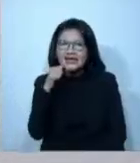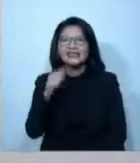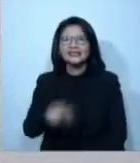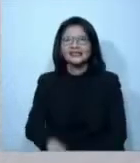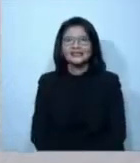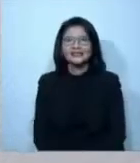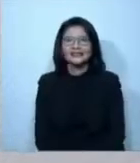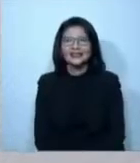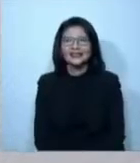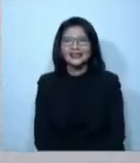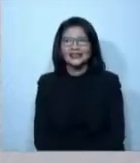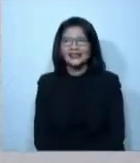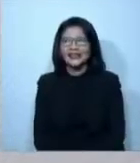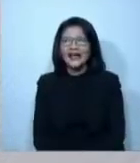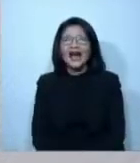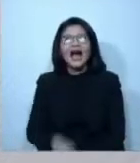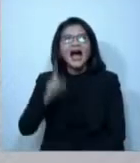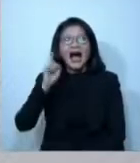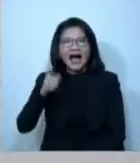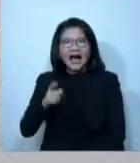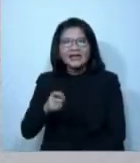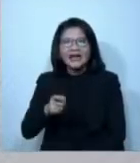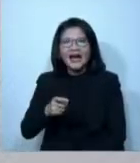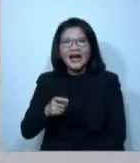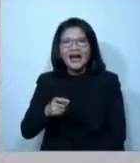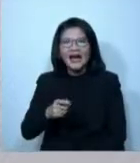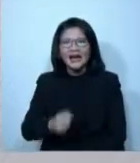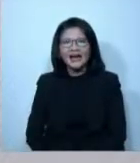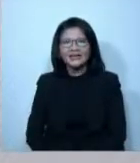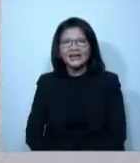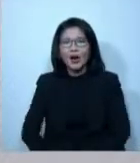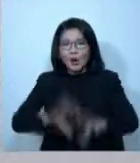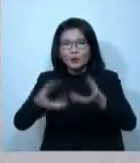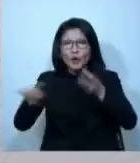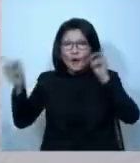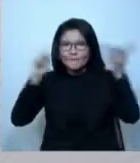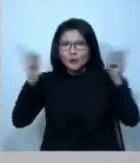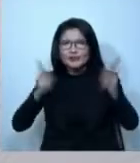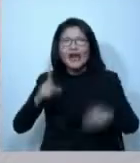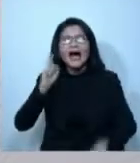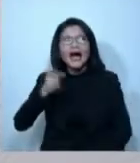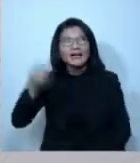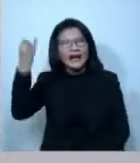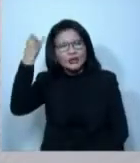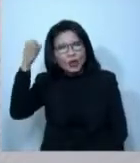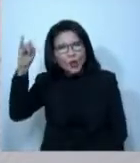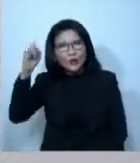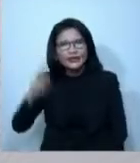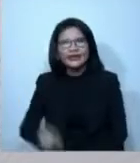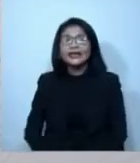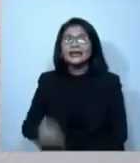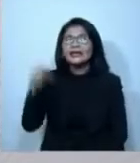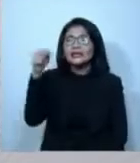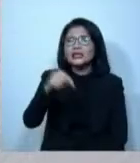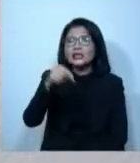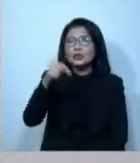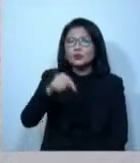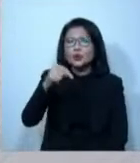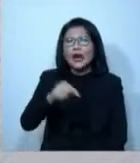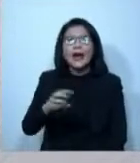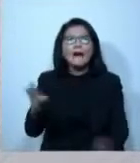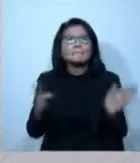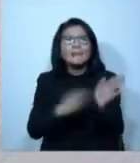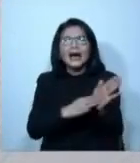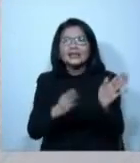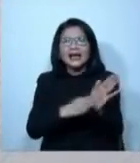Anis ada faktor geopolitik ada faktor ideologi ini inilah yang